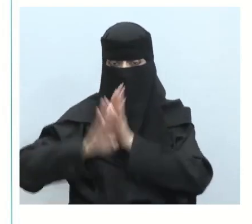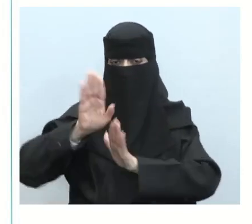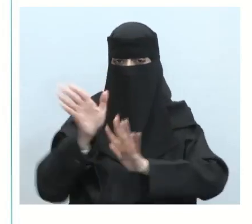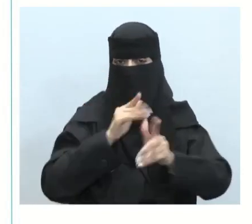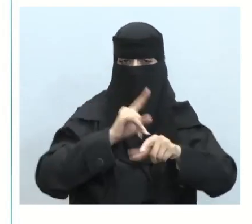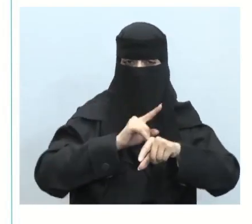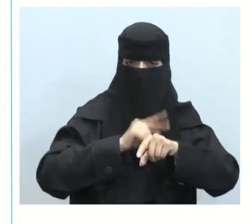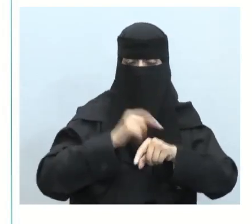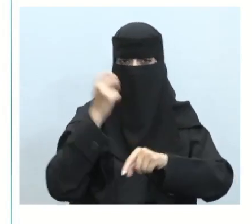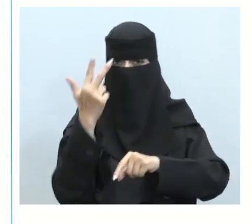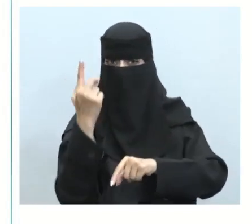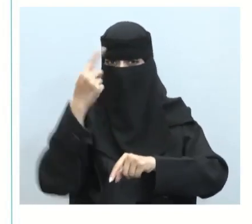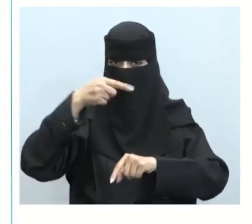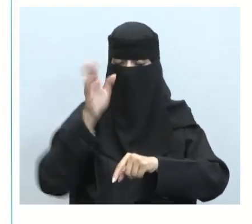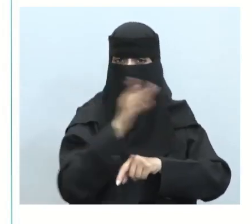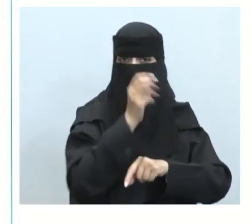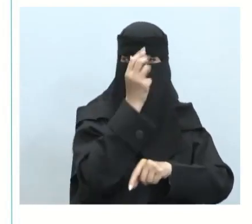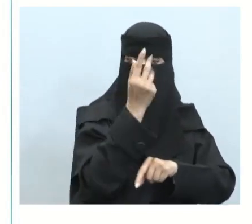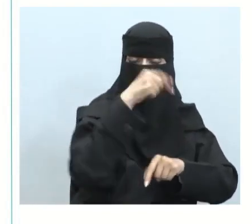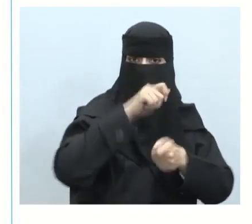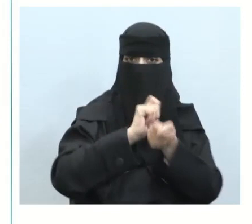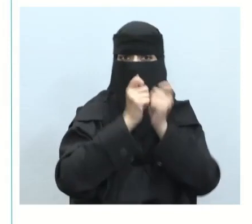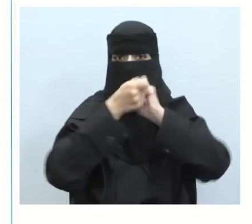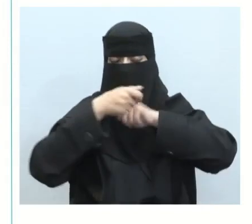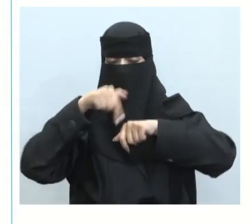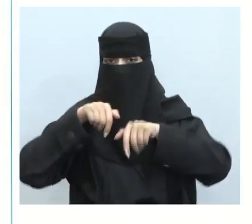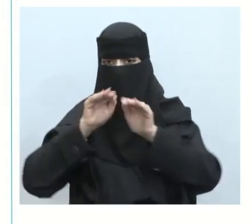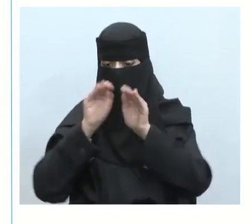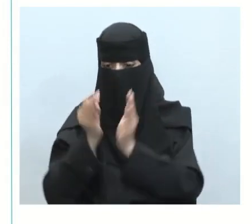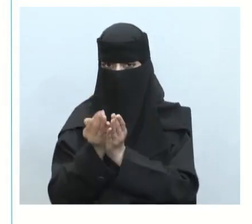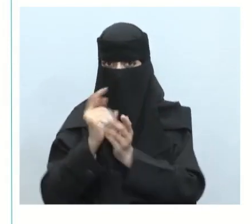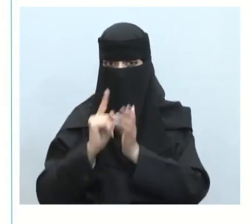والتا عشر الى تسريع عمليه تحويل المواد